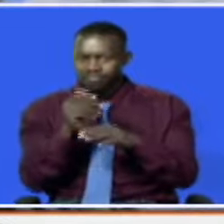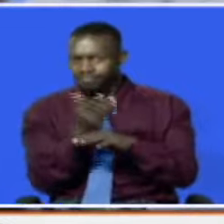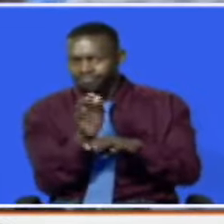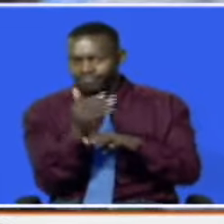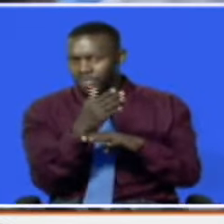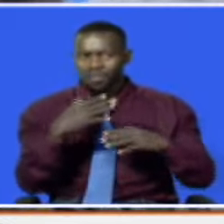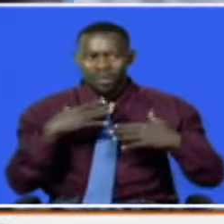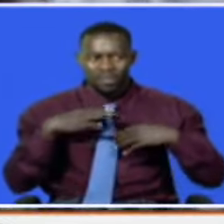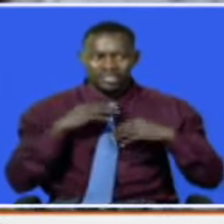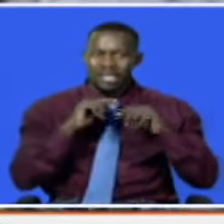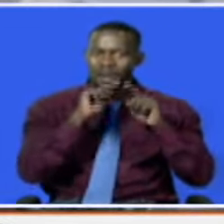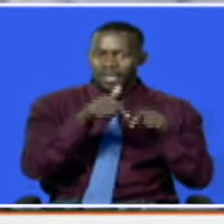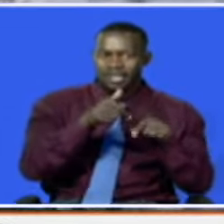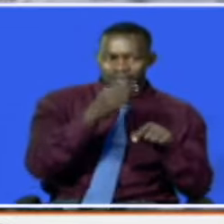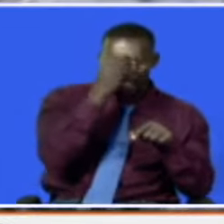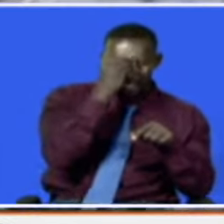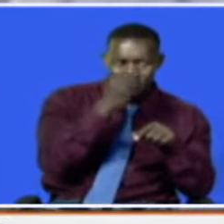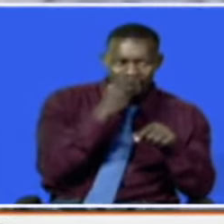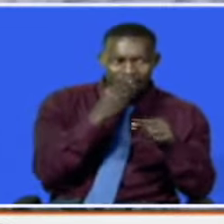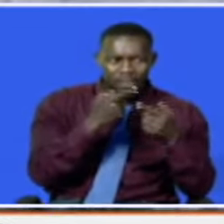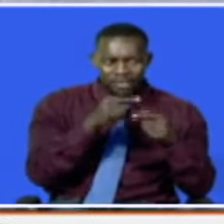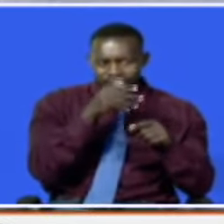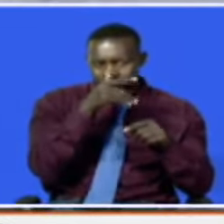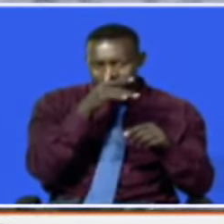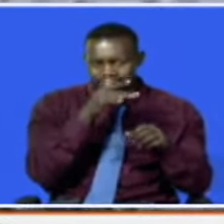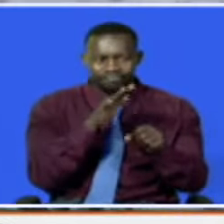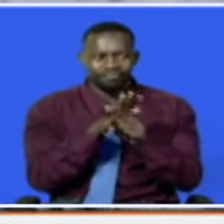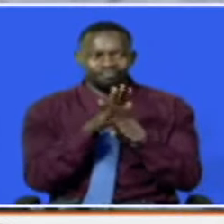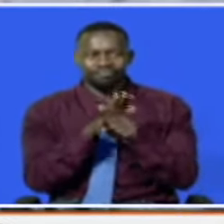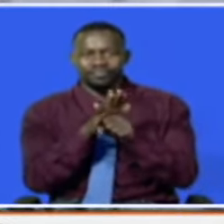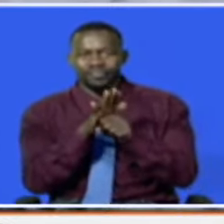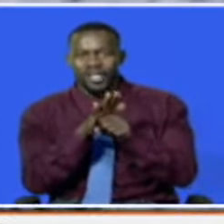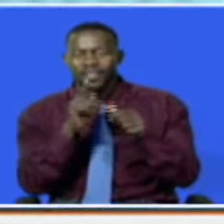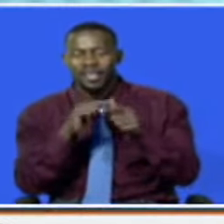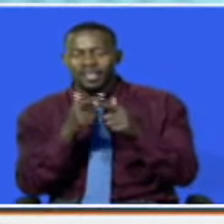wakulima hapa chini, wananunulia wakulima wa ndengu pesa ya chini, na wanaenda wao wenyewe kujifaidi.